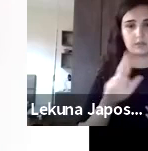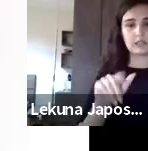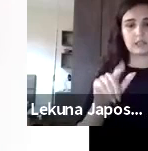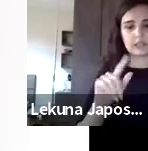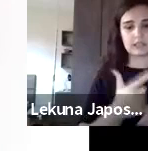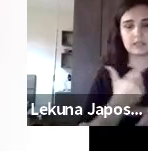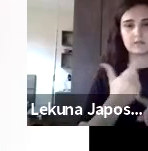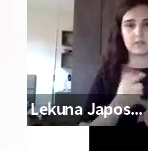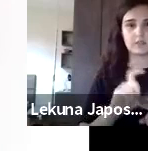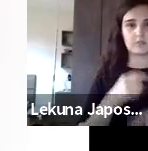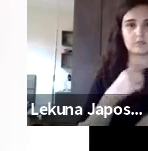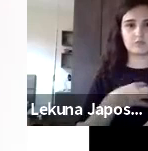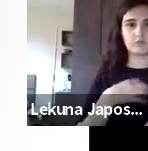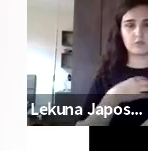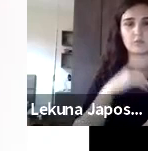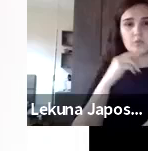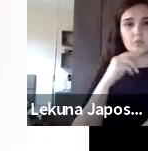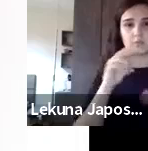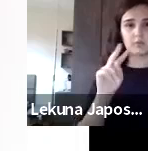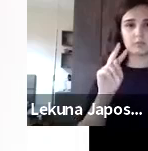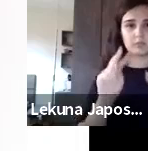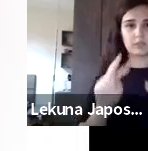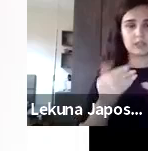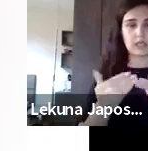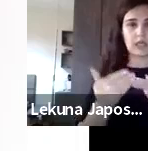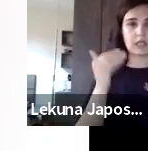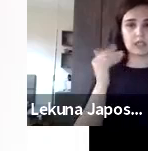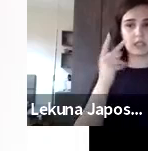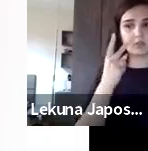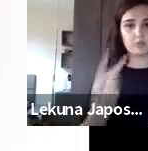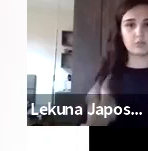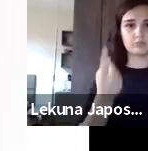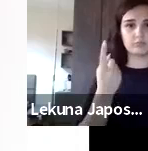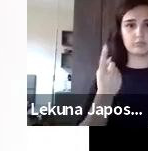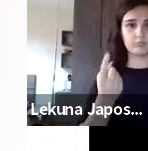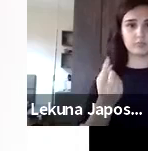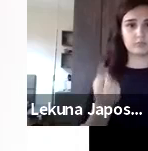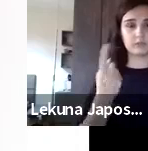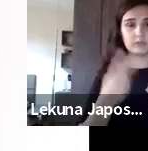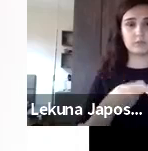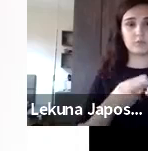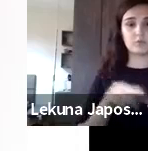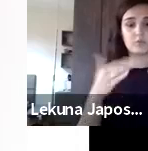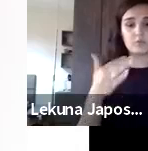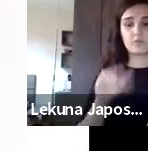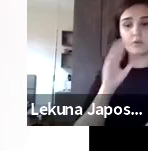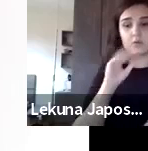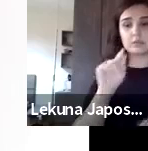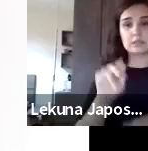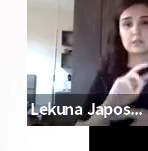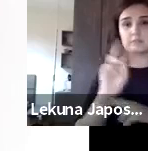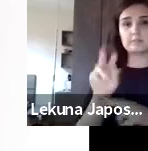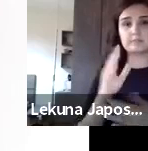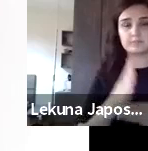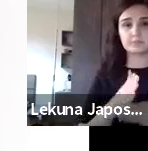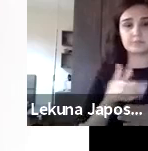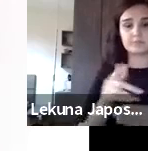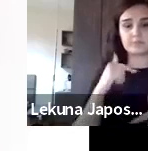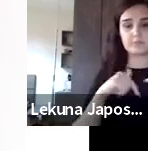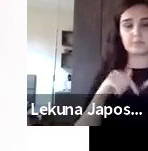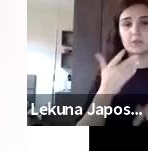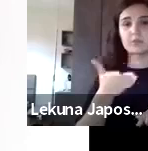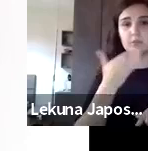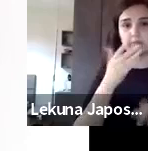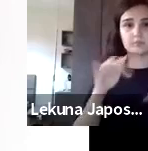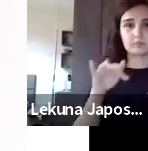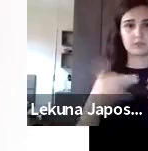ძალიან მნიშვნელოვანი არის, ყურადღება მიაქციეთ ადრეულ ნიშნებს. იმიტომ რომ უკვე როდესაც მისული ხართ აი ამ გადაწვის ხვარზე და